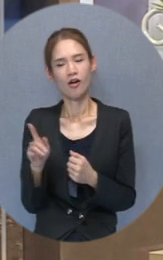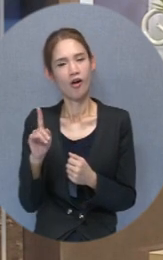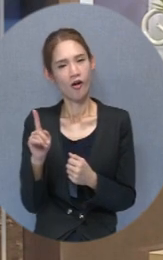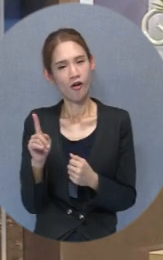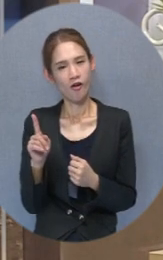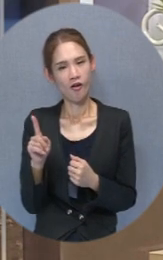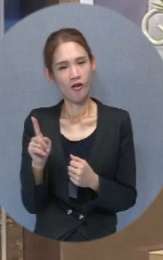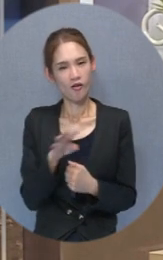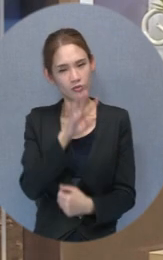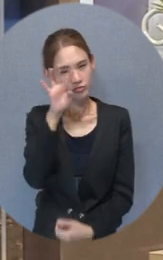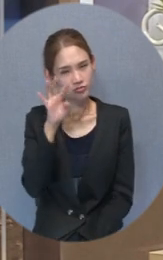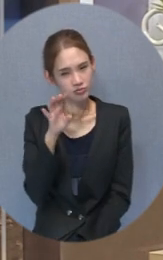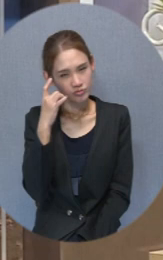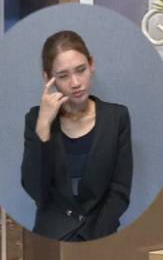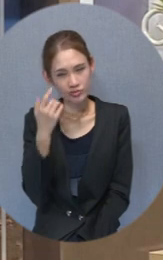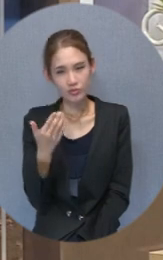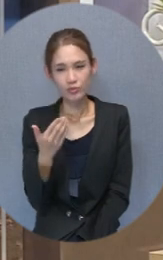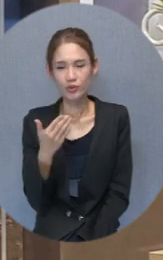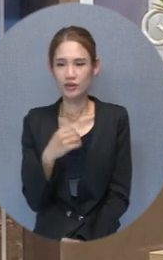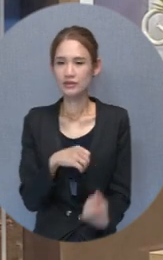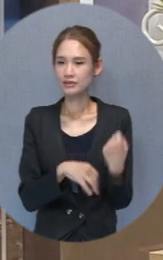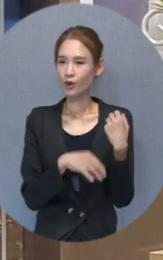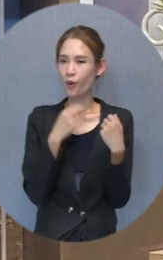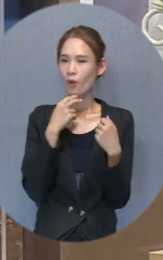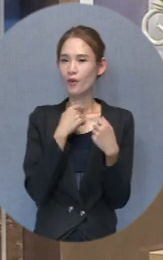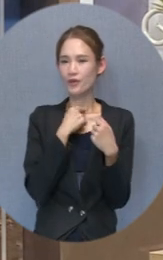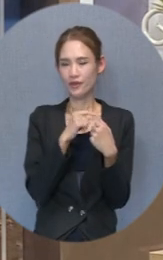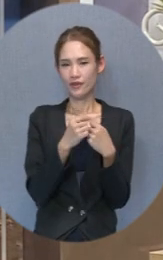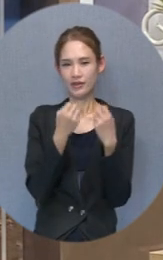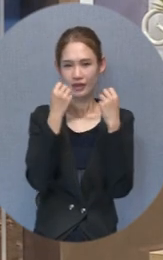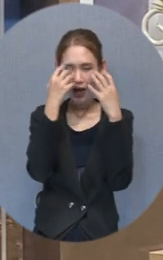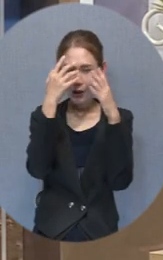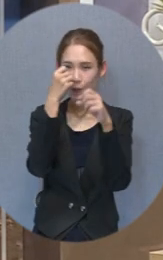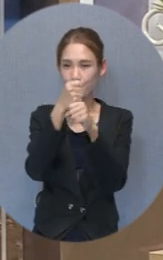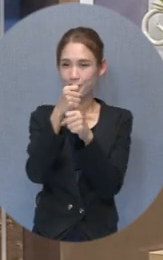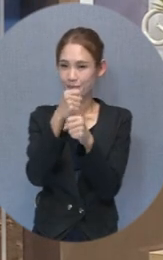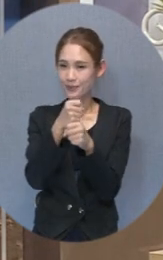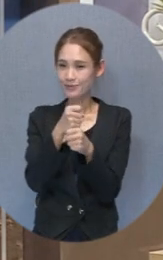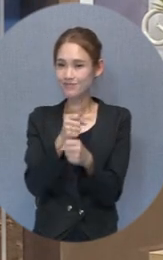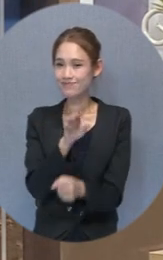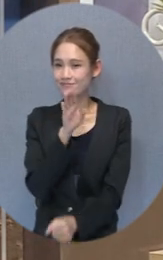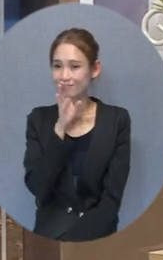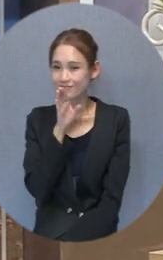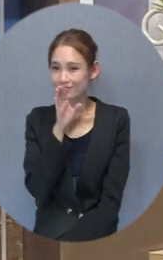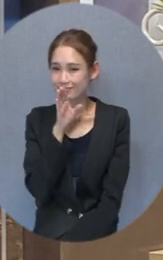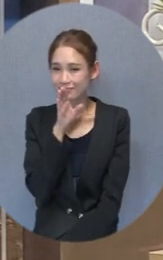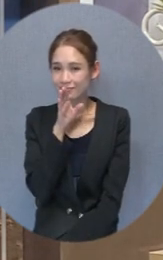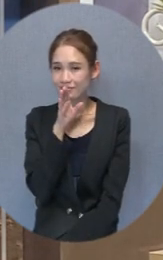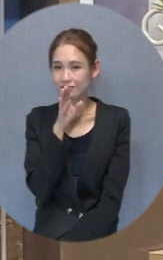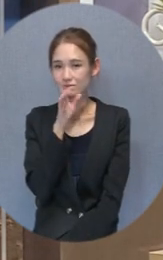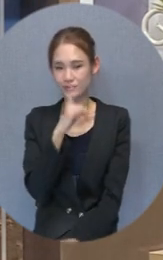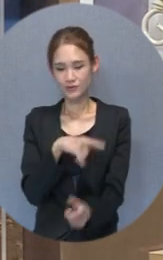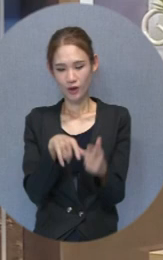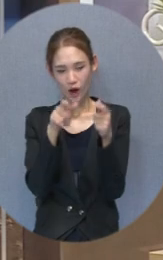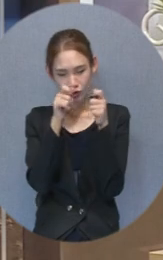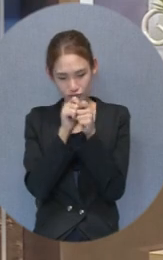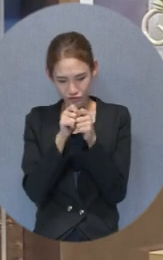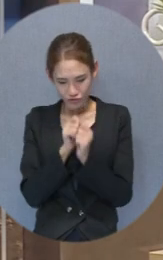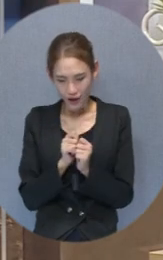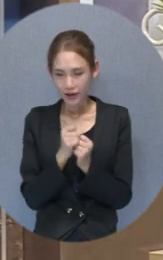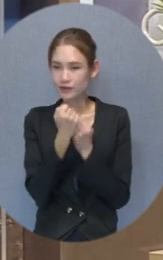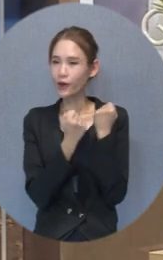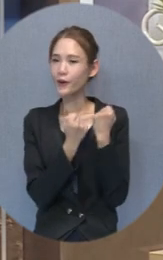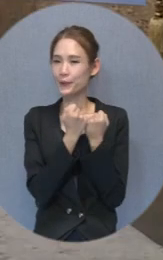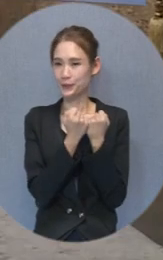어떤 것인지, 왜냐면은 기존에 없던 것을 새롭게 만들어내신 거잖아요. 그래서 어떤 것인지 좀 구체적으로 설명을 해주실